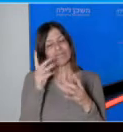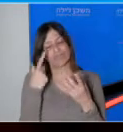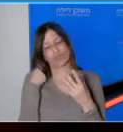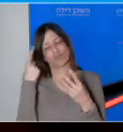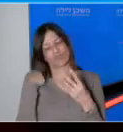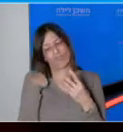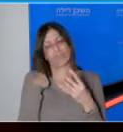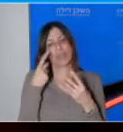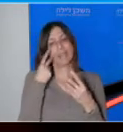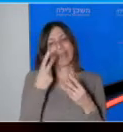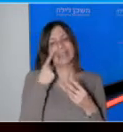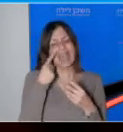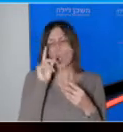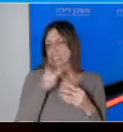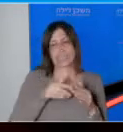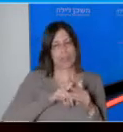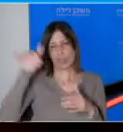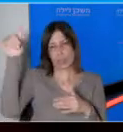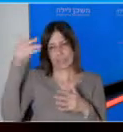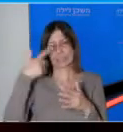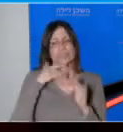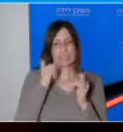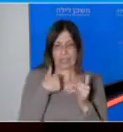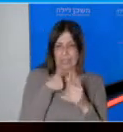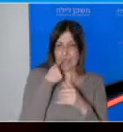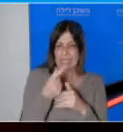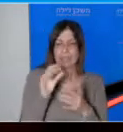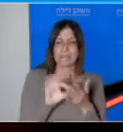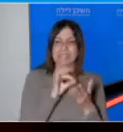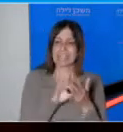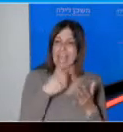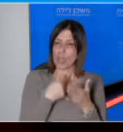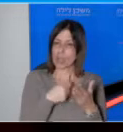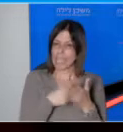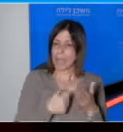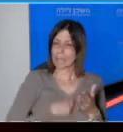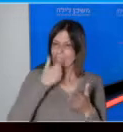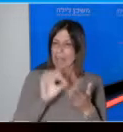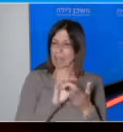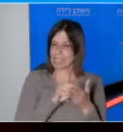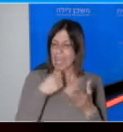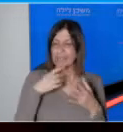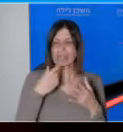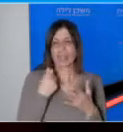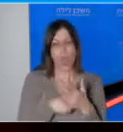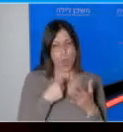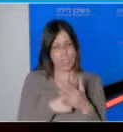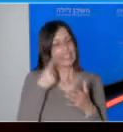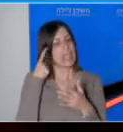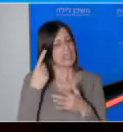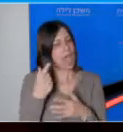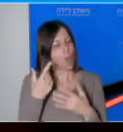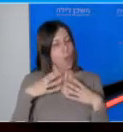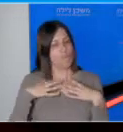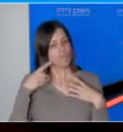עין, הם לא היו צריכים להיות שם. מה שכן, אני כן אגיד, שבמשרד האוצר, מנכ"ל משרד האוצר ידע על החופשה הזאת, אישר אותה,